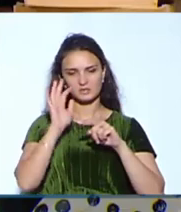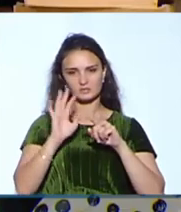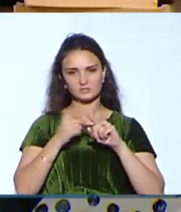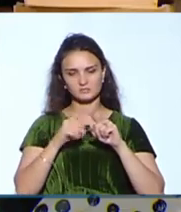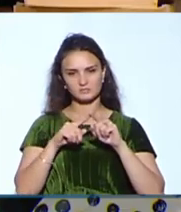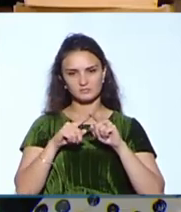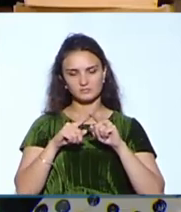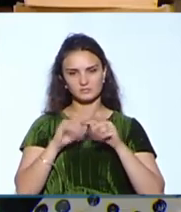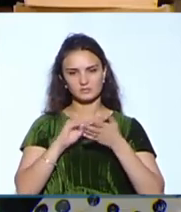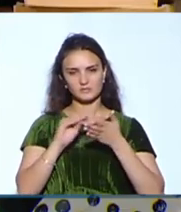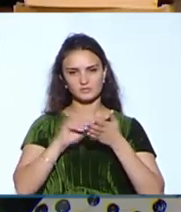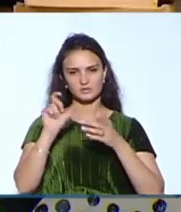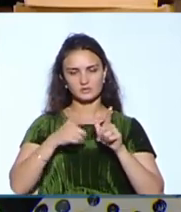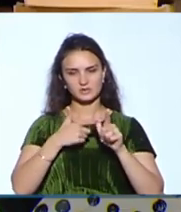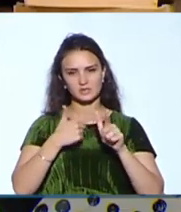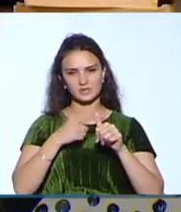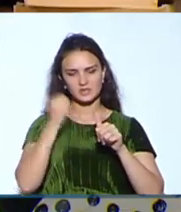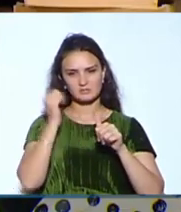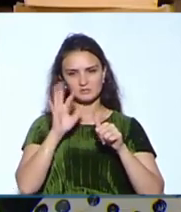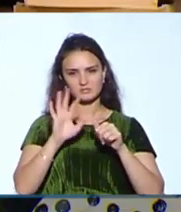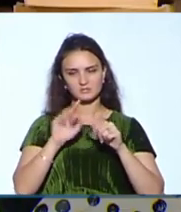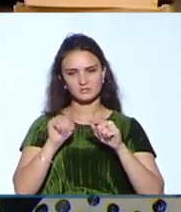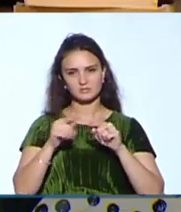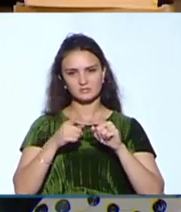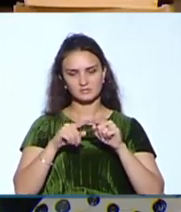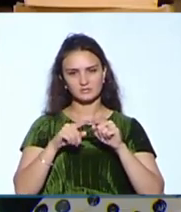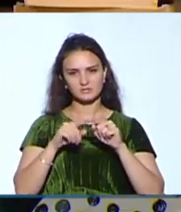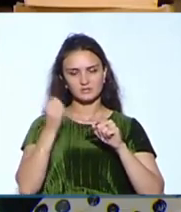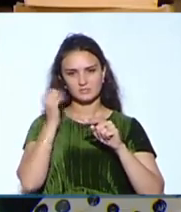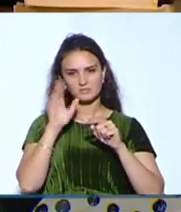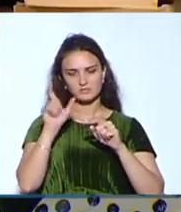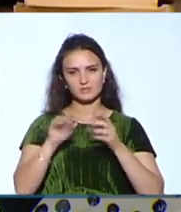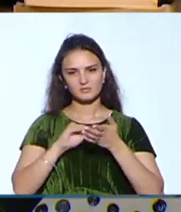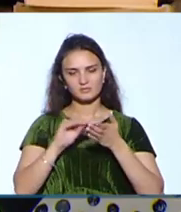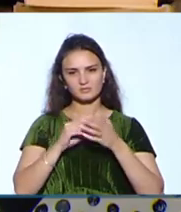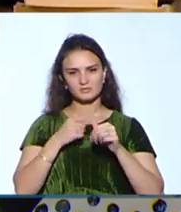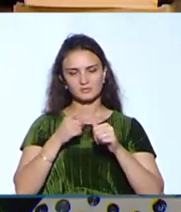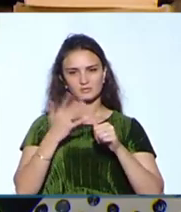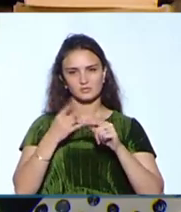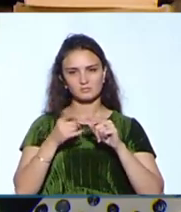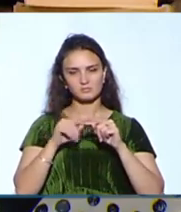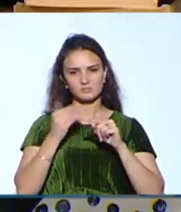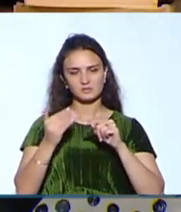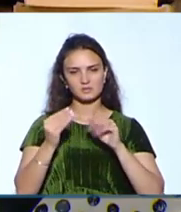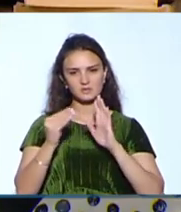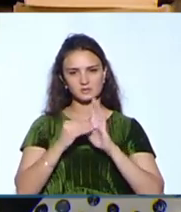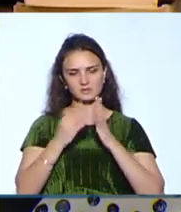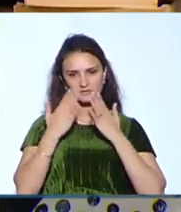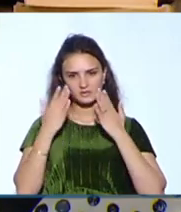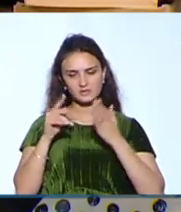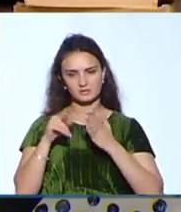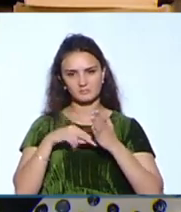აი ავტორის სახელი არ მახსოვს, მახსოვს ავტორის სახელი, მაგრამ არ მახსოვს რომელ მის ნაწარმოებში